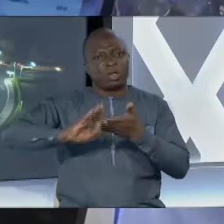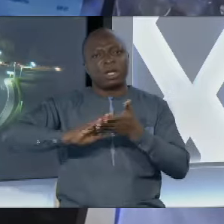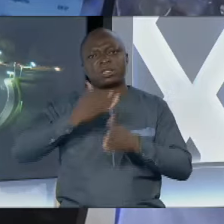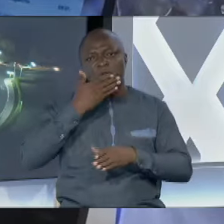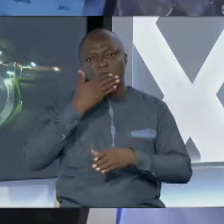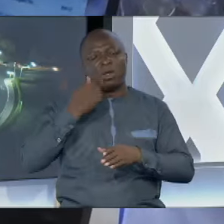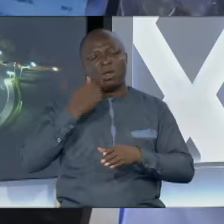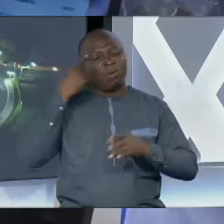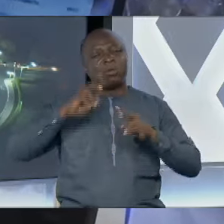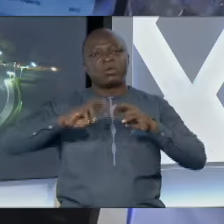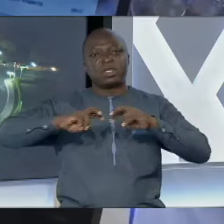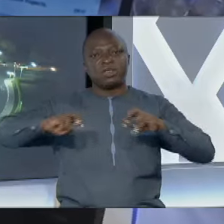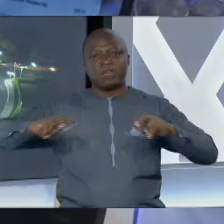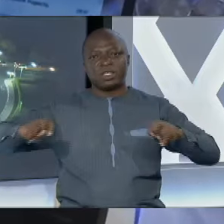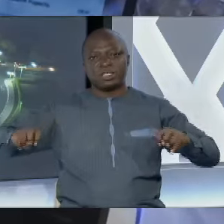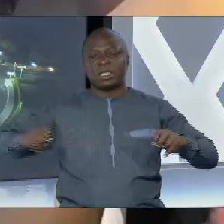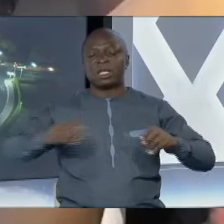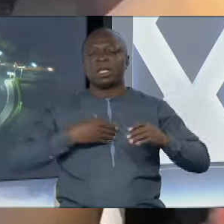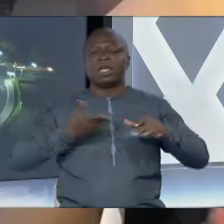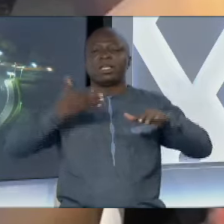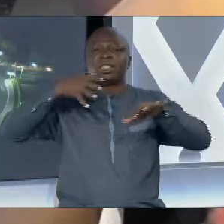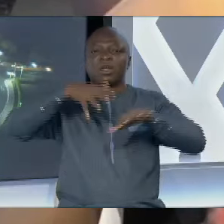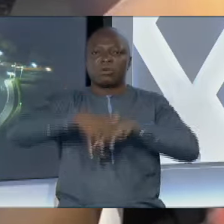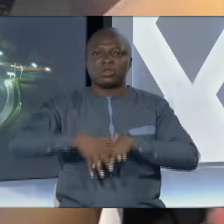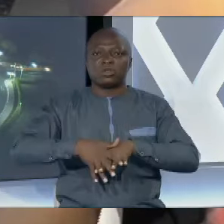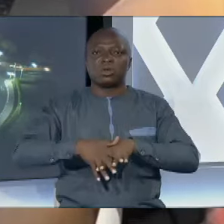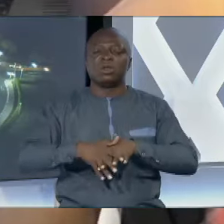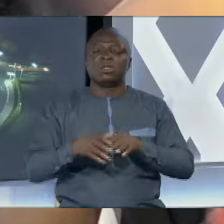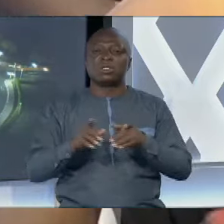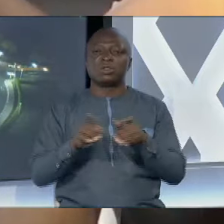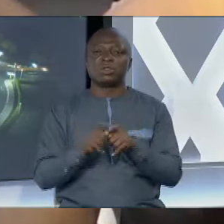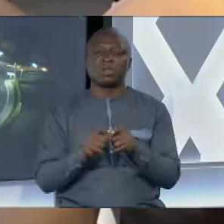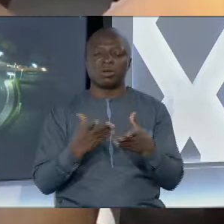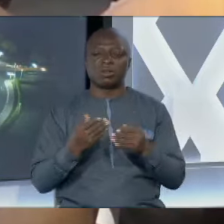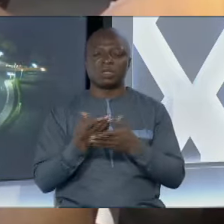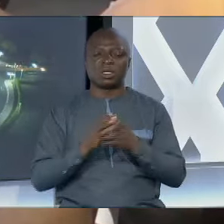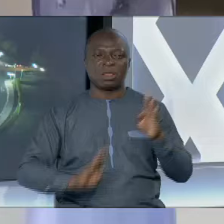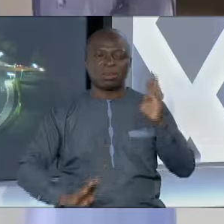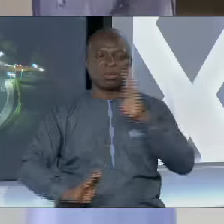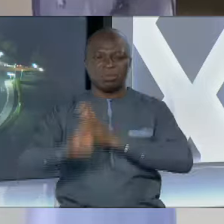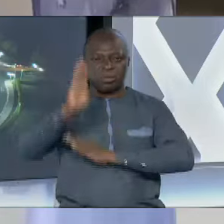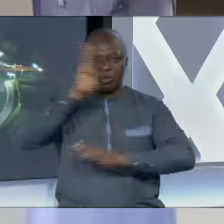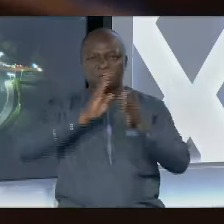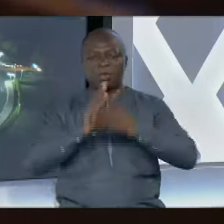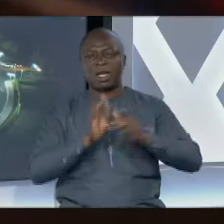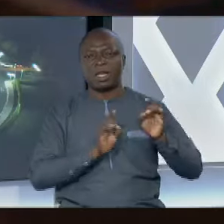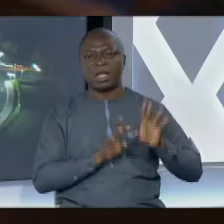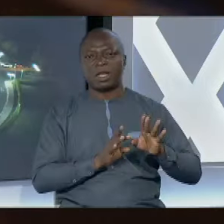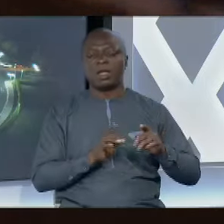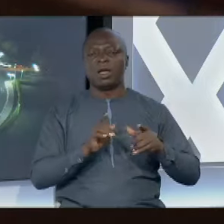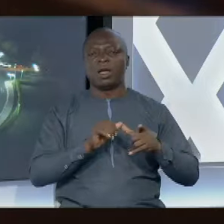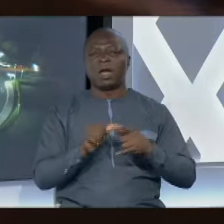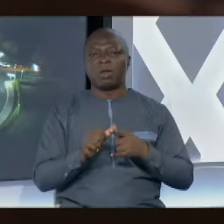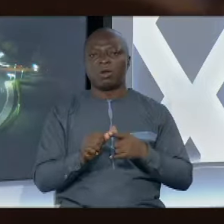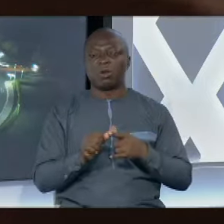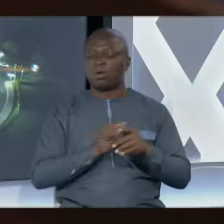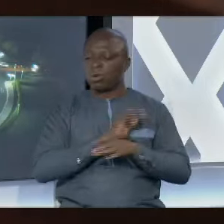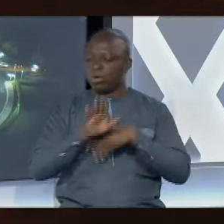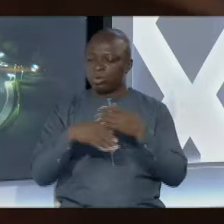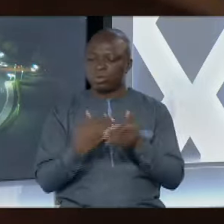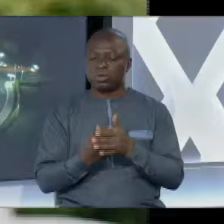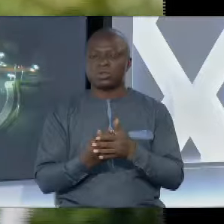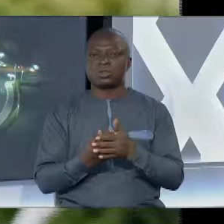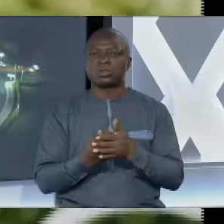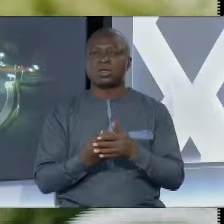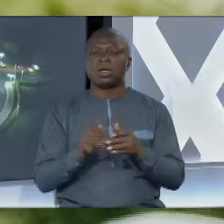de diversité et d'inclusion, c'est venir à bout des crimes motivés par la haine. Alors, tous à